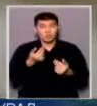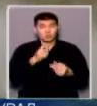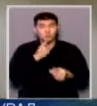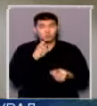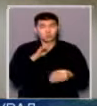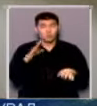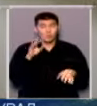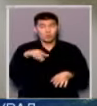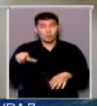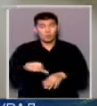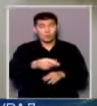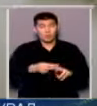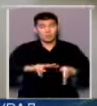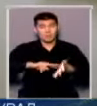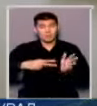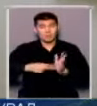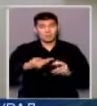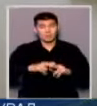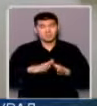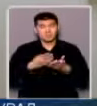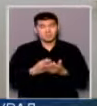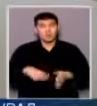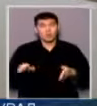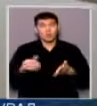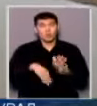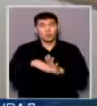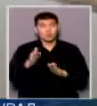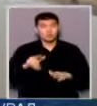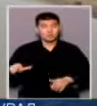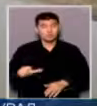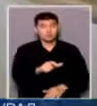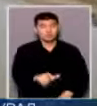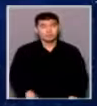предсказать, каким будет результат запланированных программ по оздоровлению реки Урал.